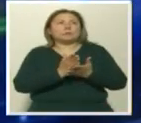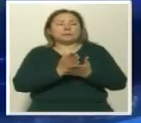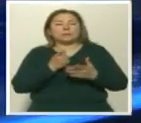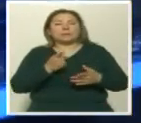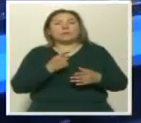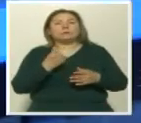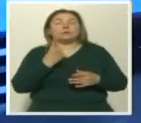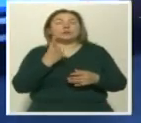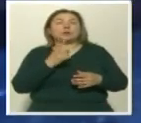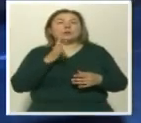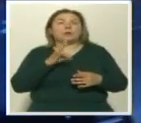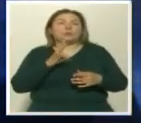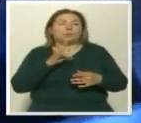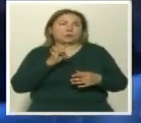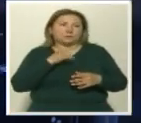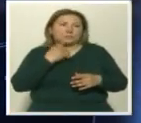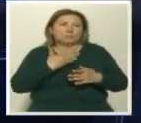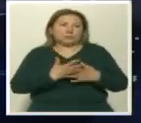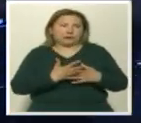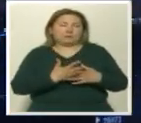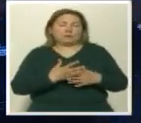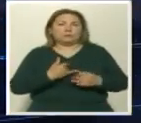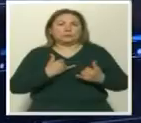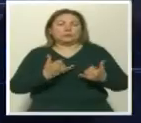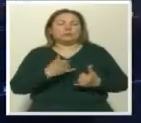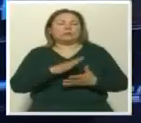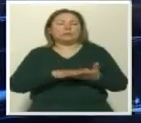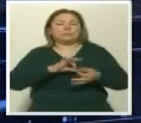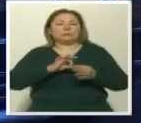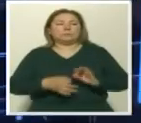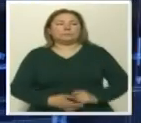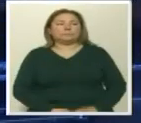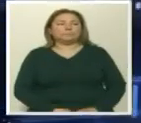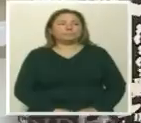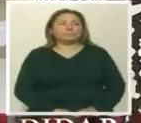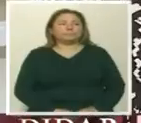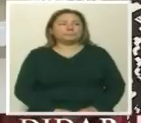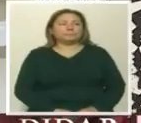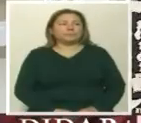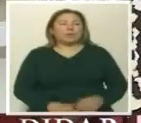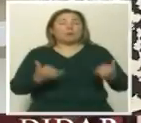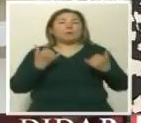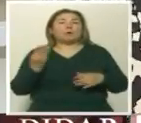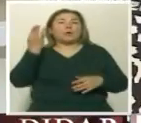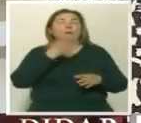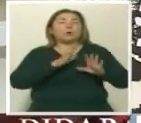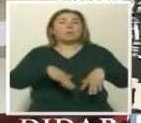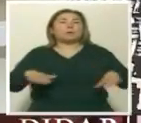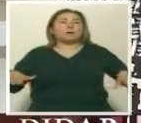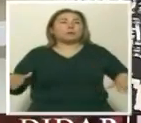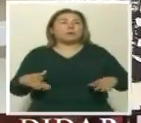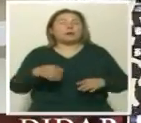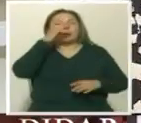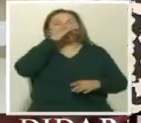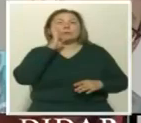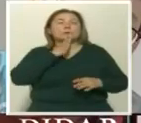шара 1 наурыз алғыс айту күніне орай ұйымдастырылып отыр. Әріптесім Мөлдір Батырбай айтарқатады. Бүгін ақтаулық балалар мен олардың